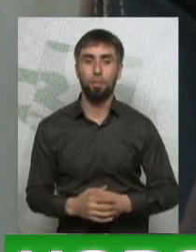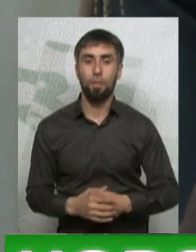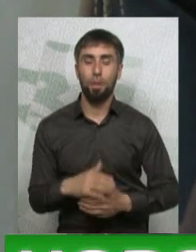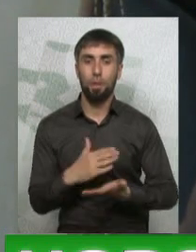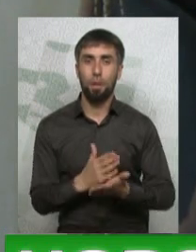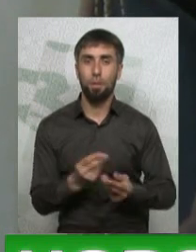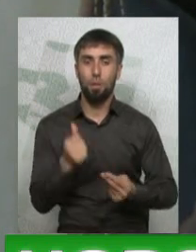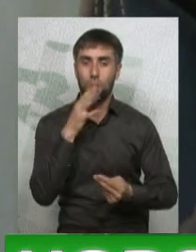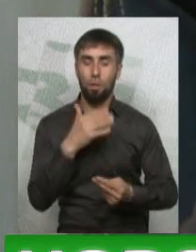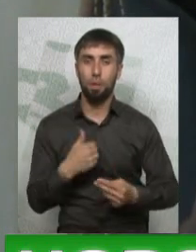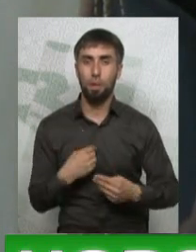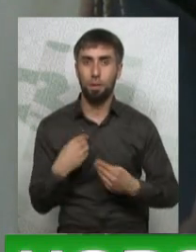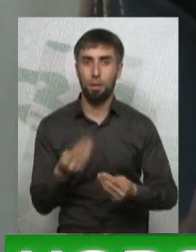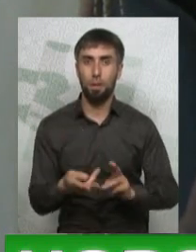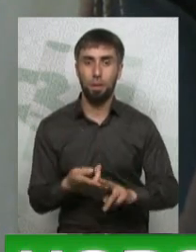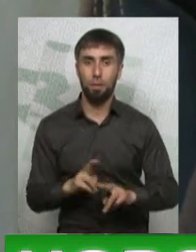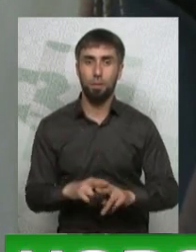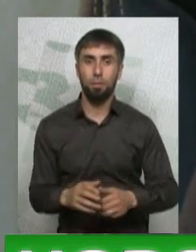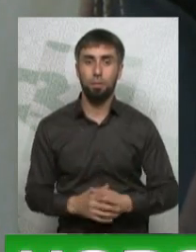часть средств, которые мы предоставляем, это